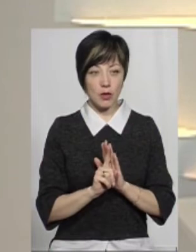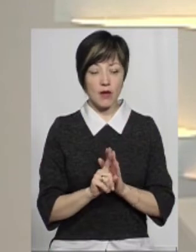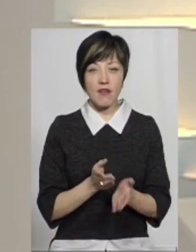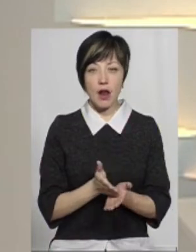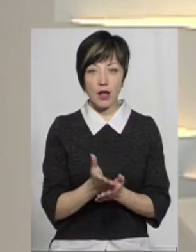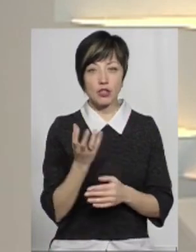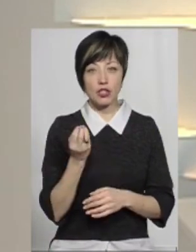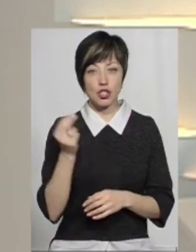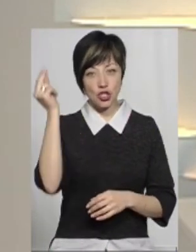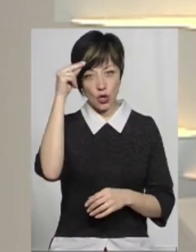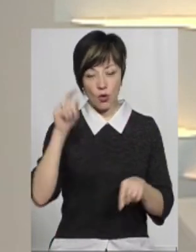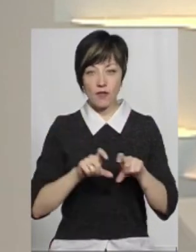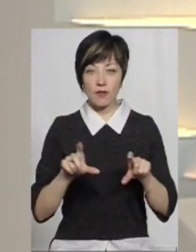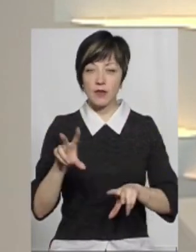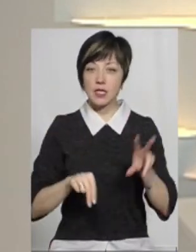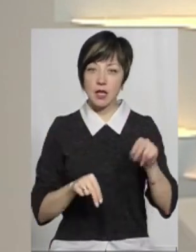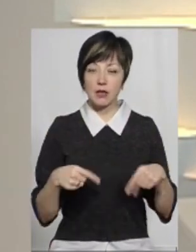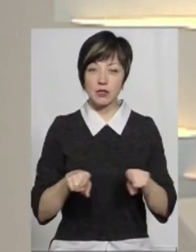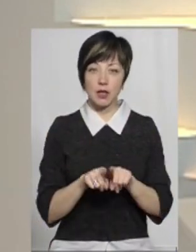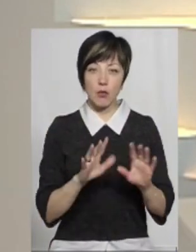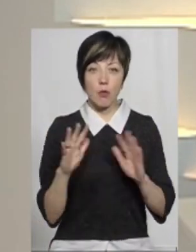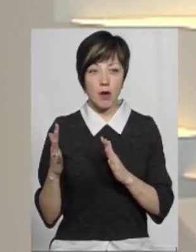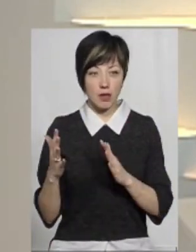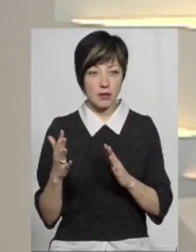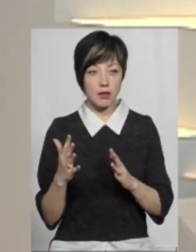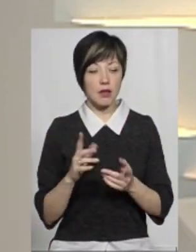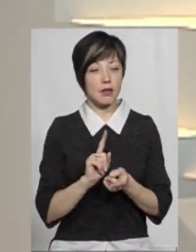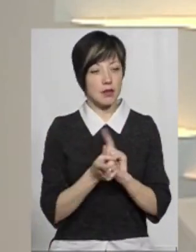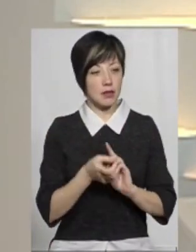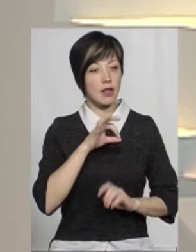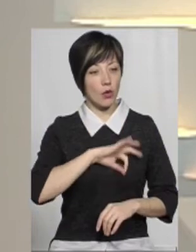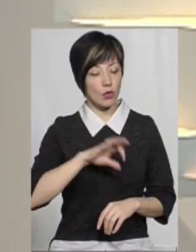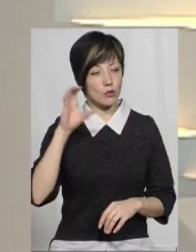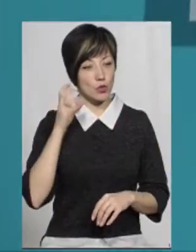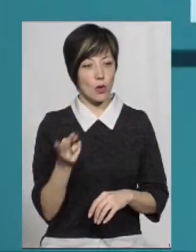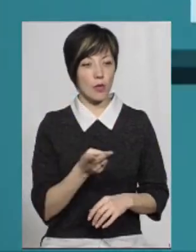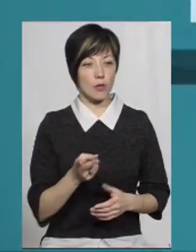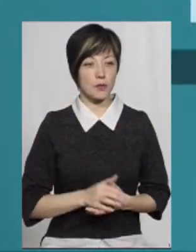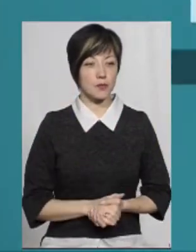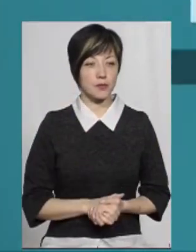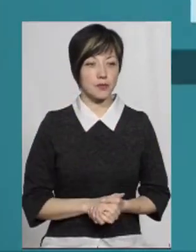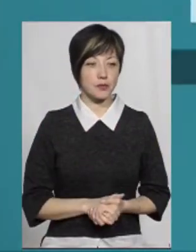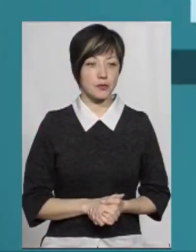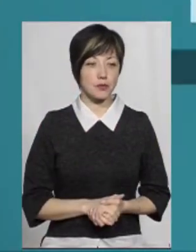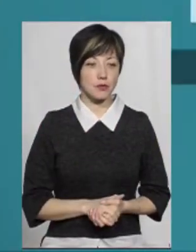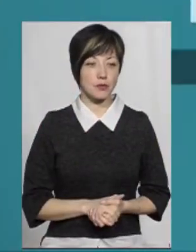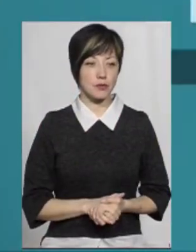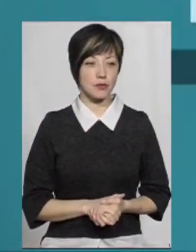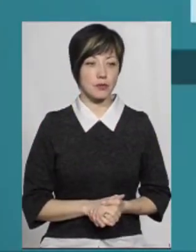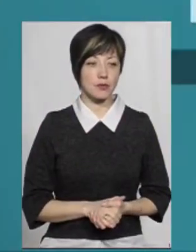в початковому варіанті ще шкільної вистави, вважає, що такі моменти навіть на користь. Послухаймо обох.